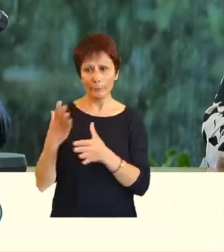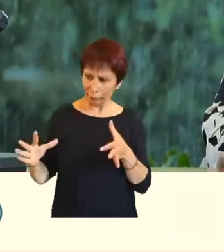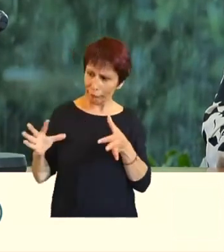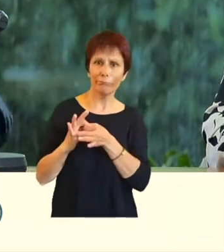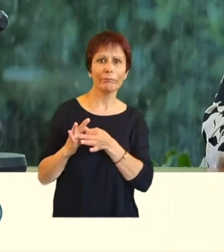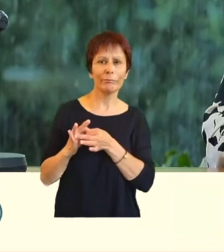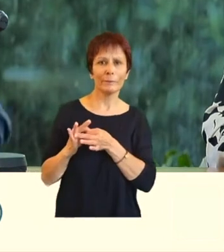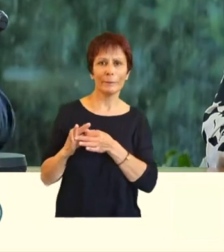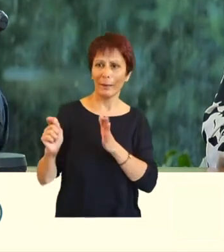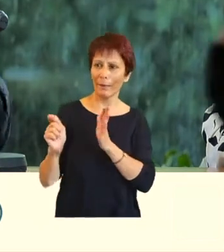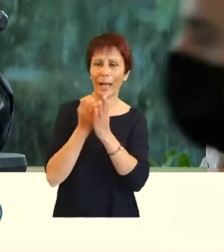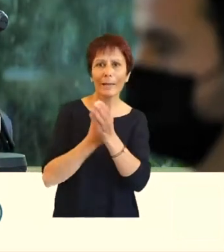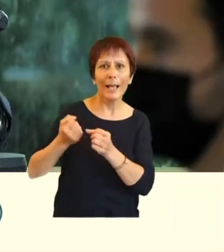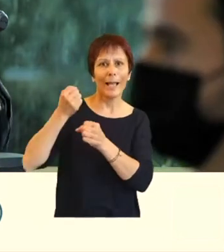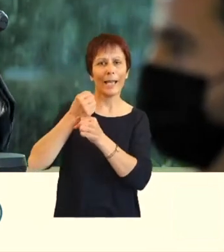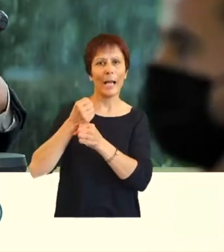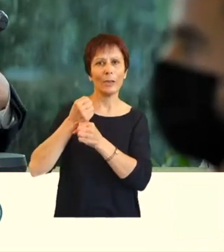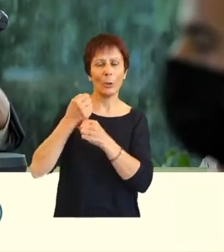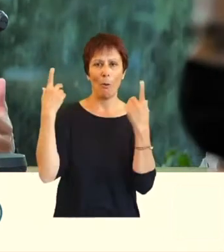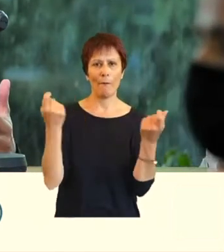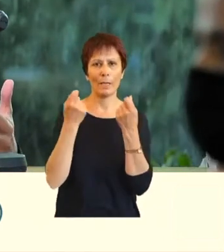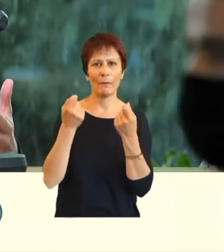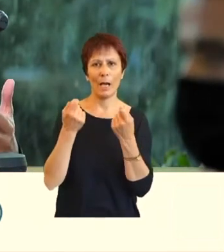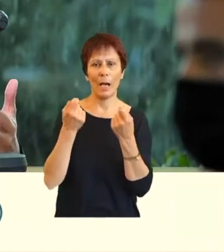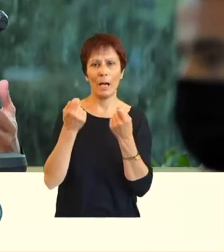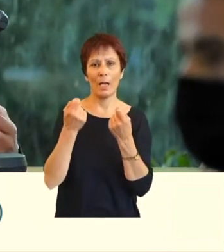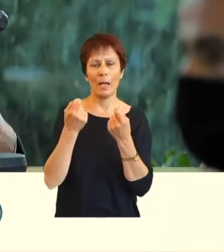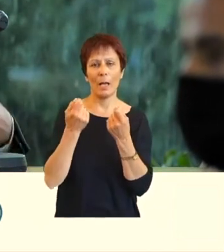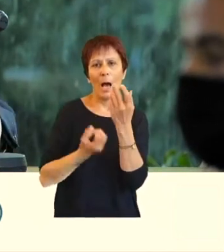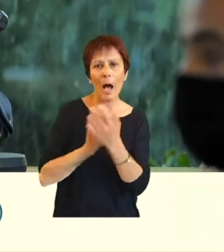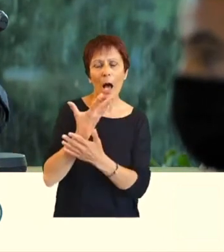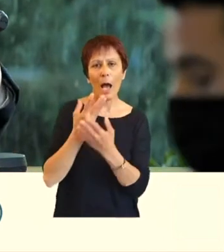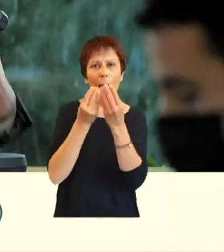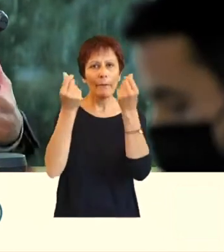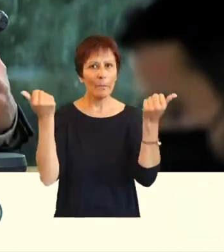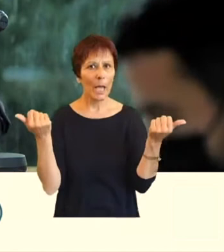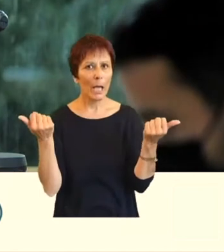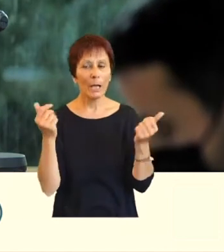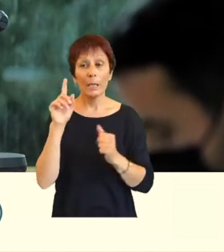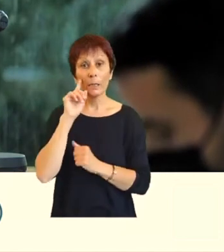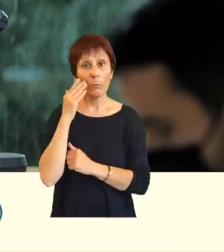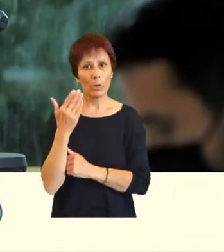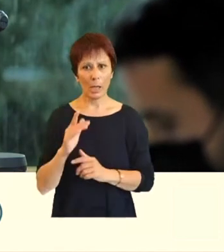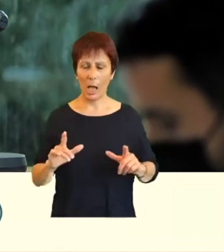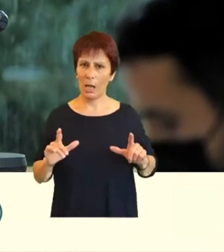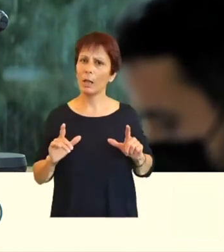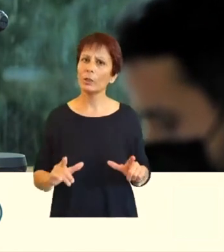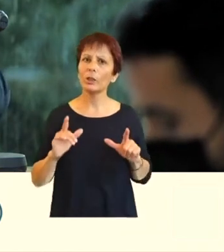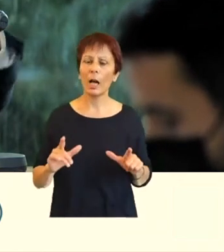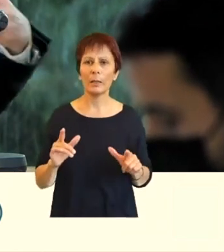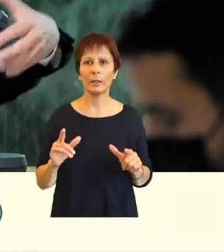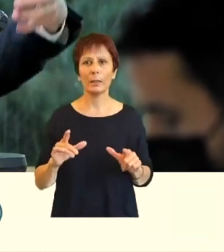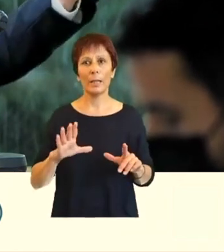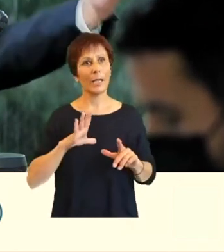crée au moment de la création du Festival des Arts Éphémères. Et donc, avoir la chance de